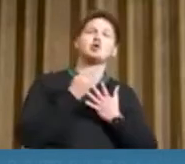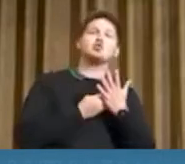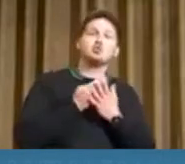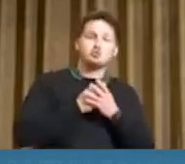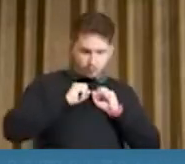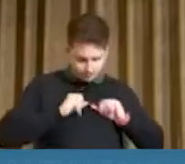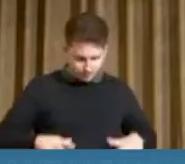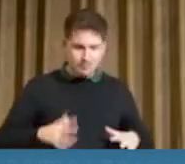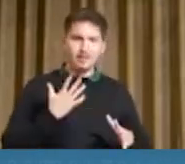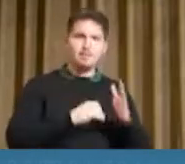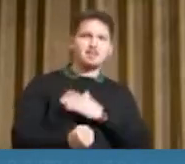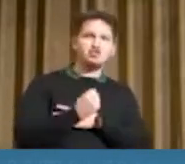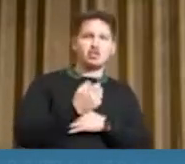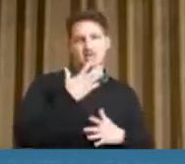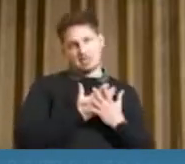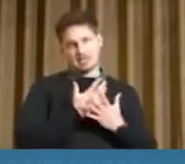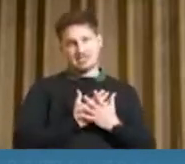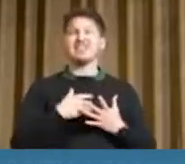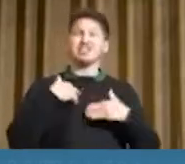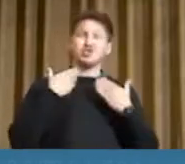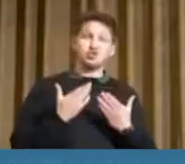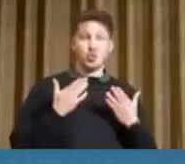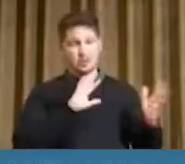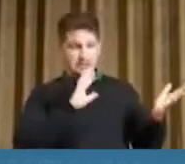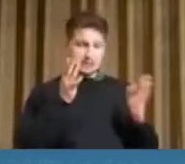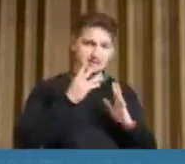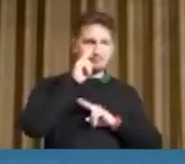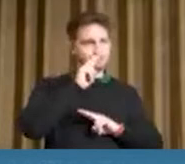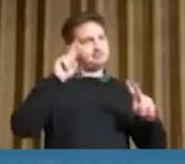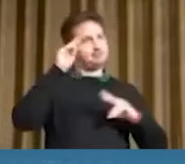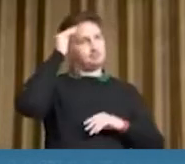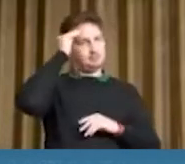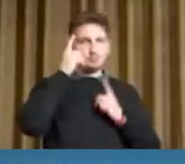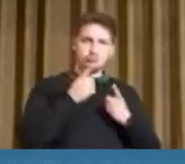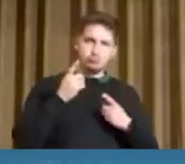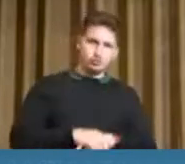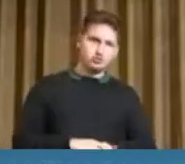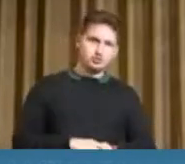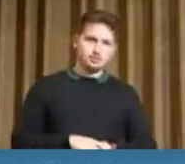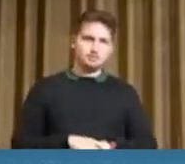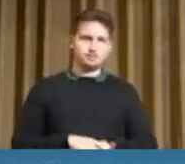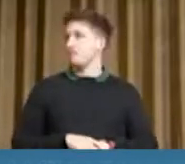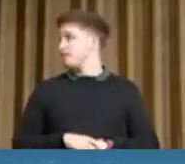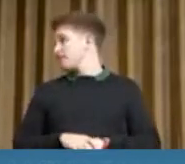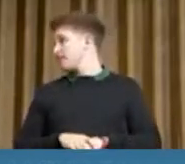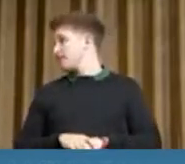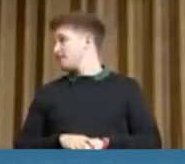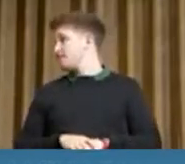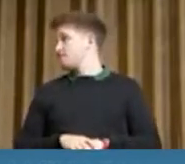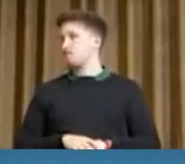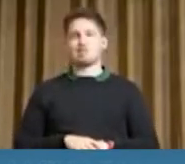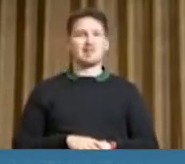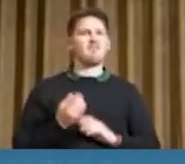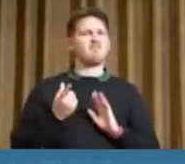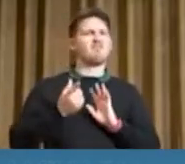wir nicht ganz ausschließen. Also das ist ein Punkt, den wir beachten müssen. Wir haben jetzt aber vor einer Woche noch mal durch Herrn Haller in München